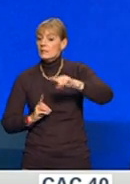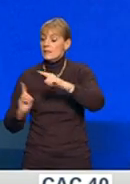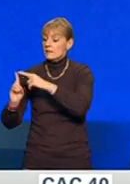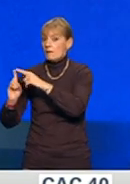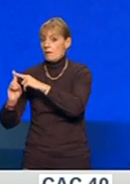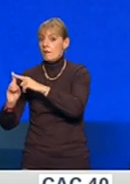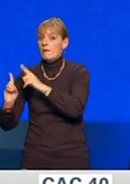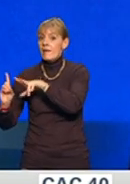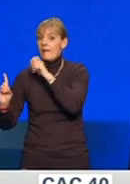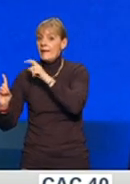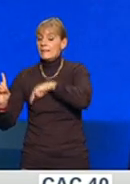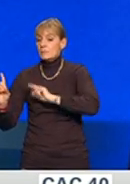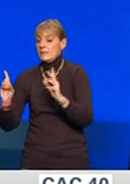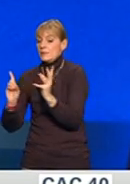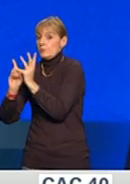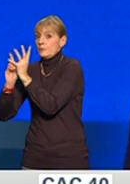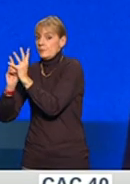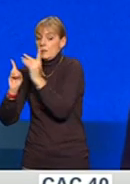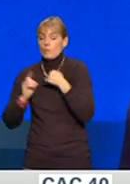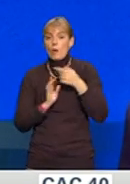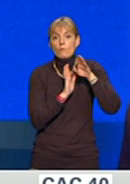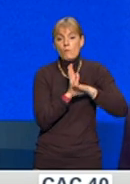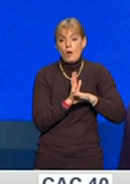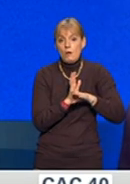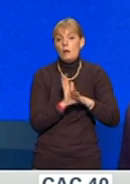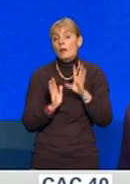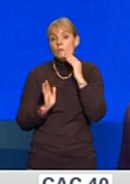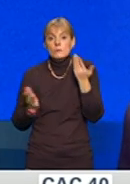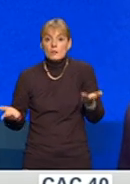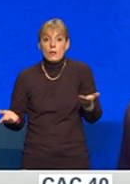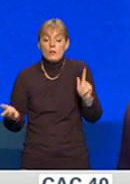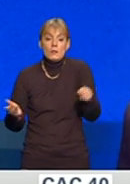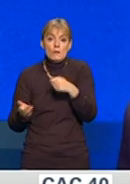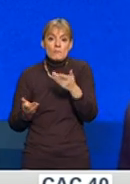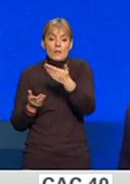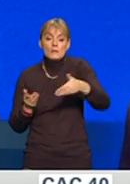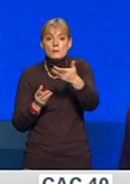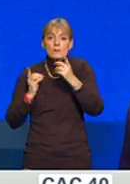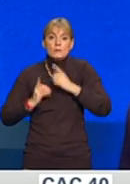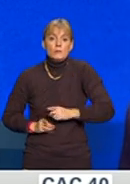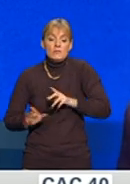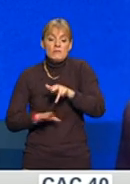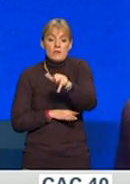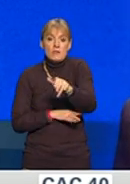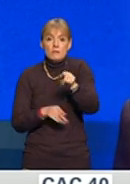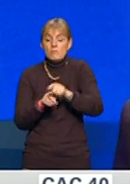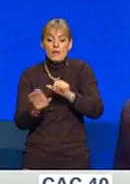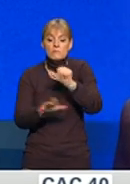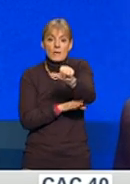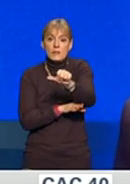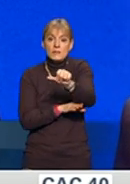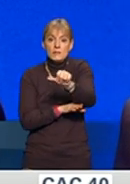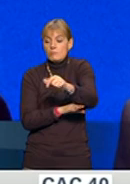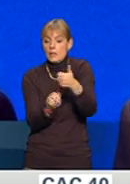que de parlementaires qui ne m'ont soutenu. C'est arithmétique. Donc forcément, vous trouverez plus de parlementaires qui soutiendront son